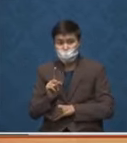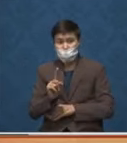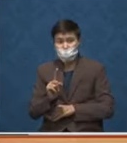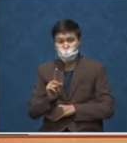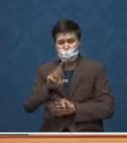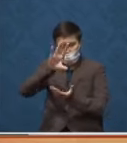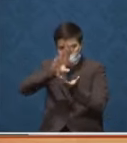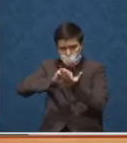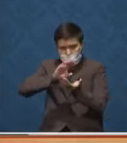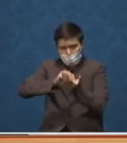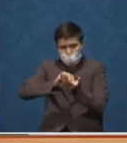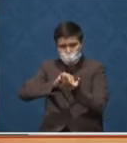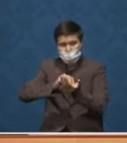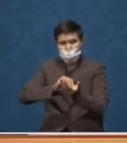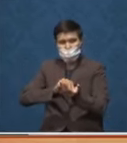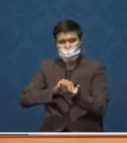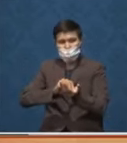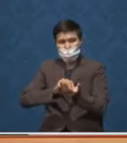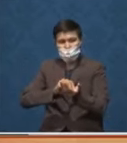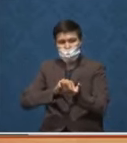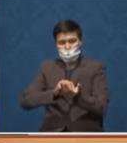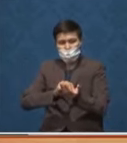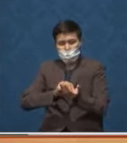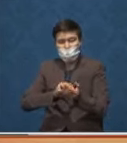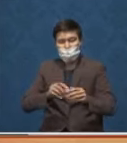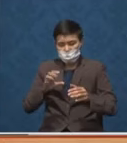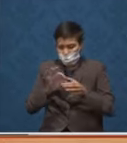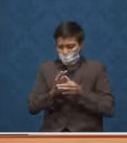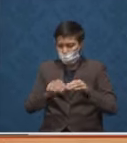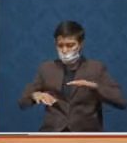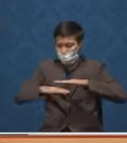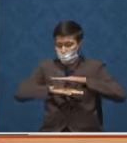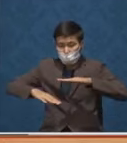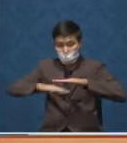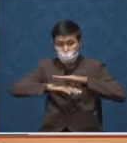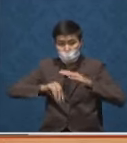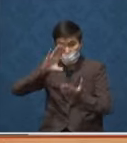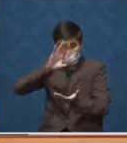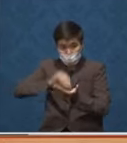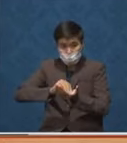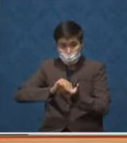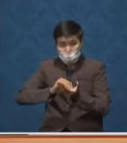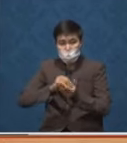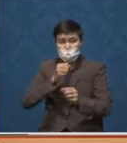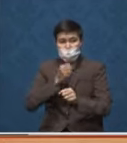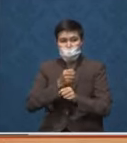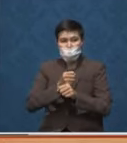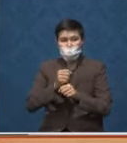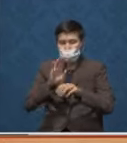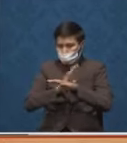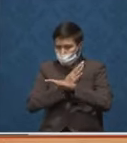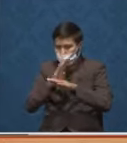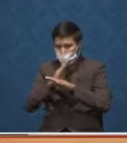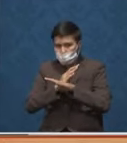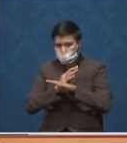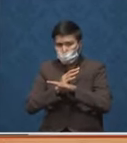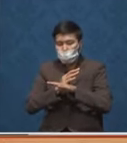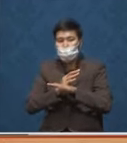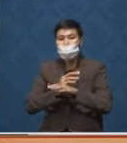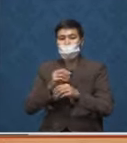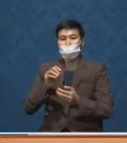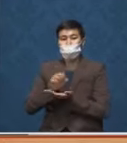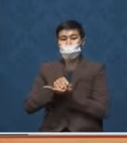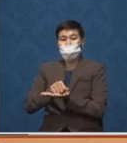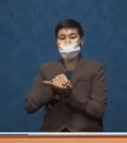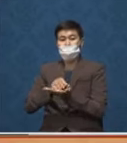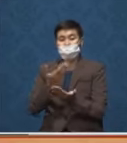ข้อมูลซึ่งนำไปสู่การผูกขาดฐานข้อมูลขนาดใหญ่ซึ่งจะสามารถนำไปต่อยอดในธุรกิจอื่นๆในเครือได้อีกอย่างเช่นบริการทาง